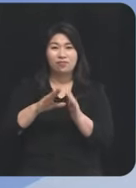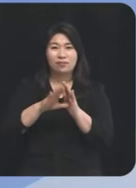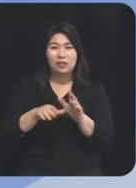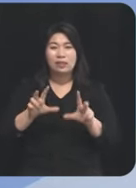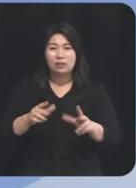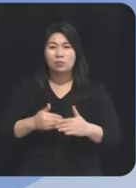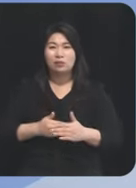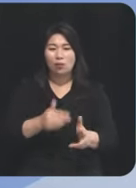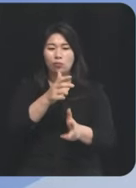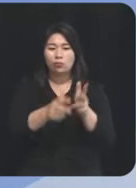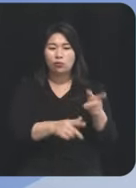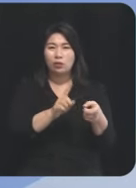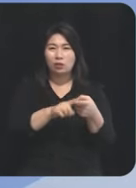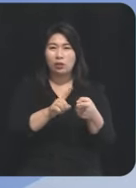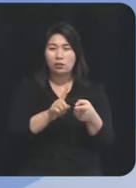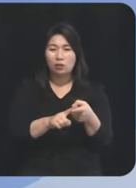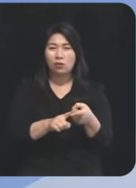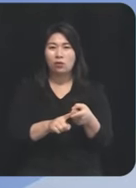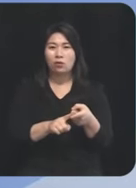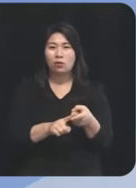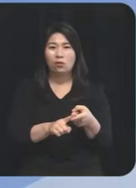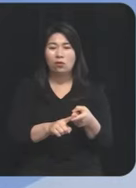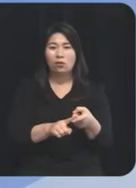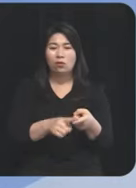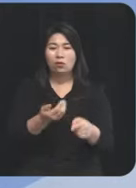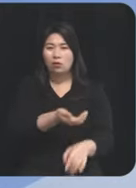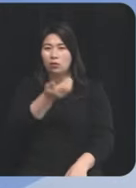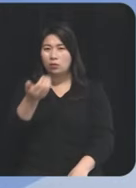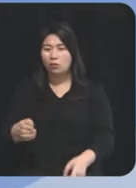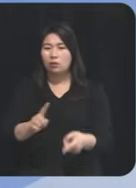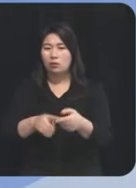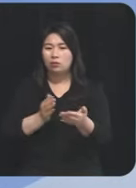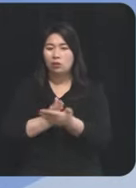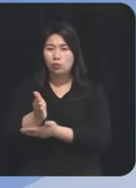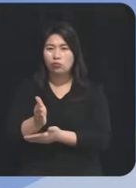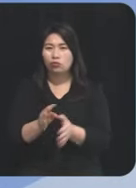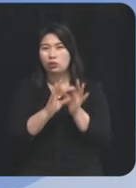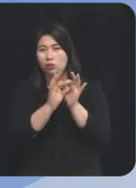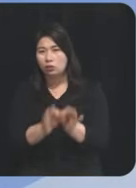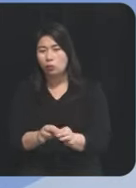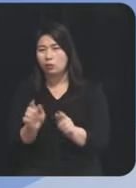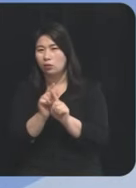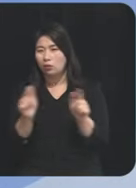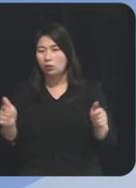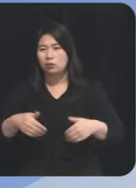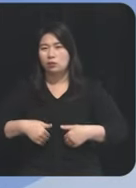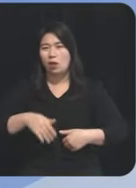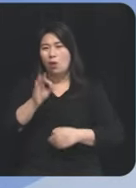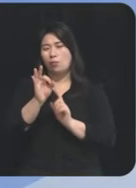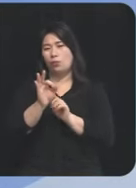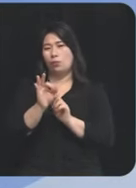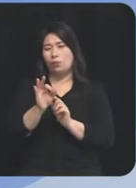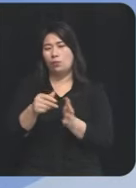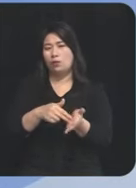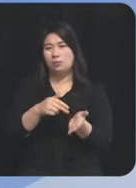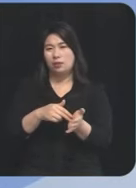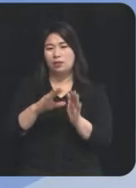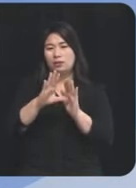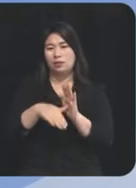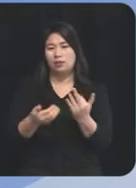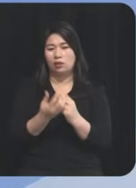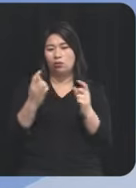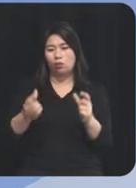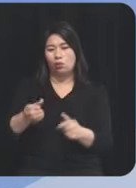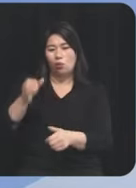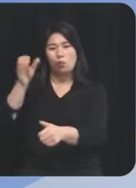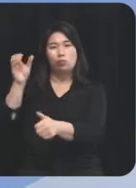진행되는 프로젝트의 연착륙 이것들을 위한 전문성, 지속성 관점에서 봤을 때 또 비용적 관점에서 봤을 때 제주도의